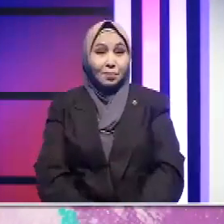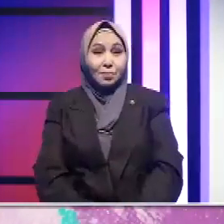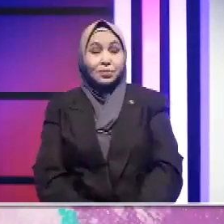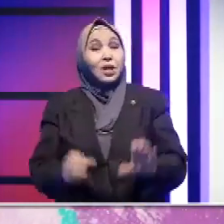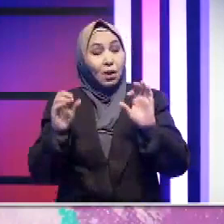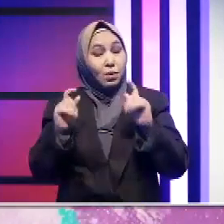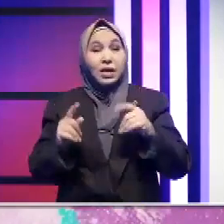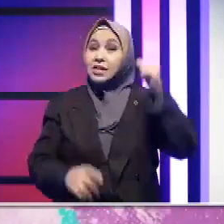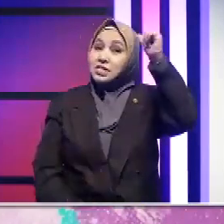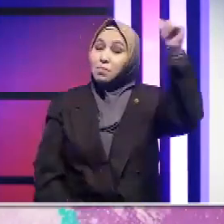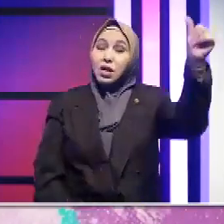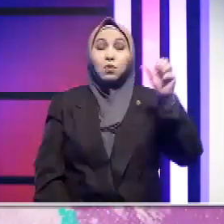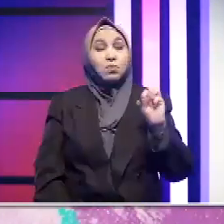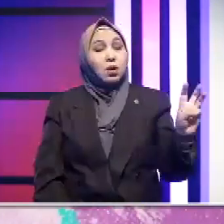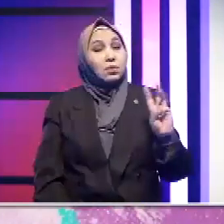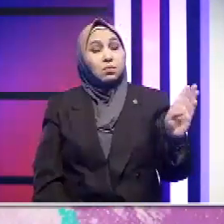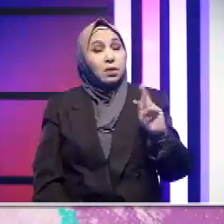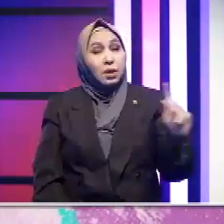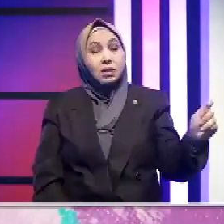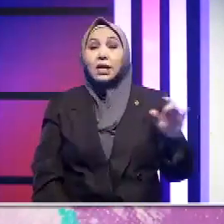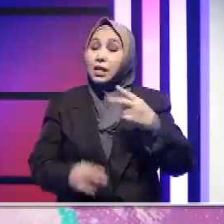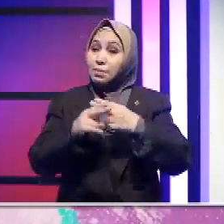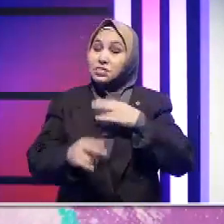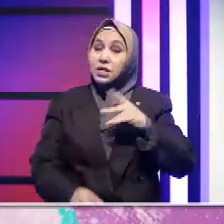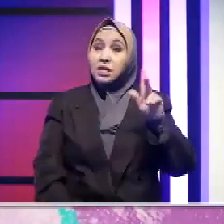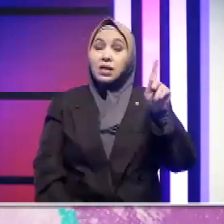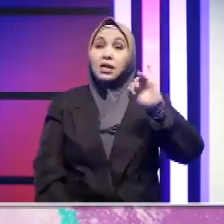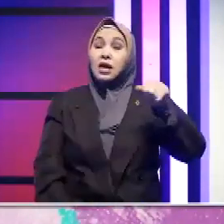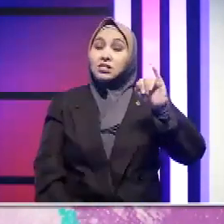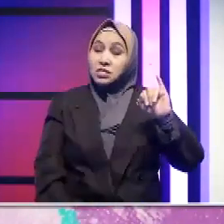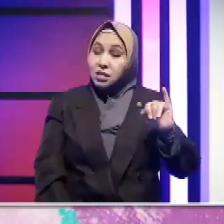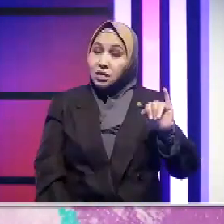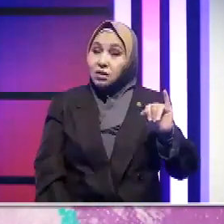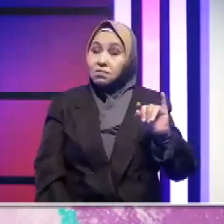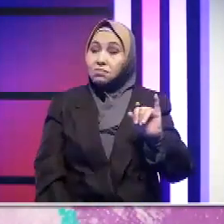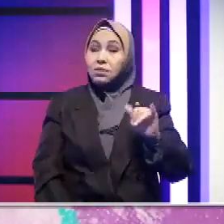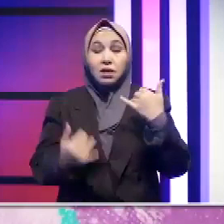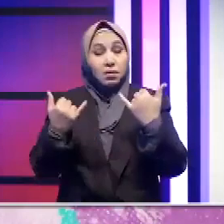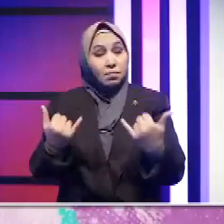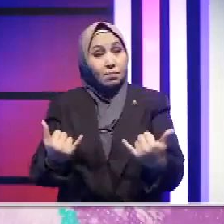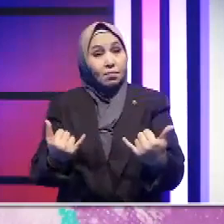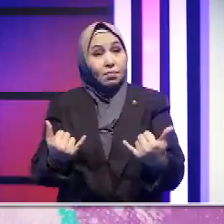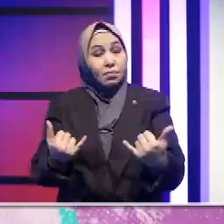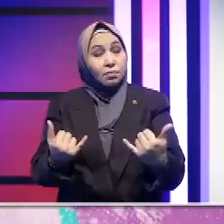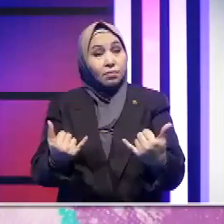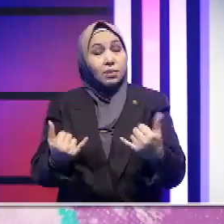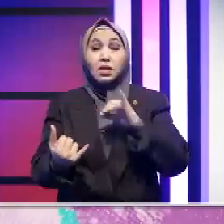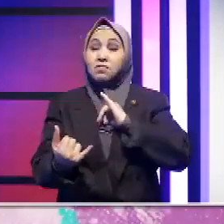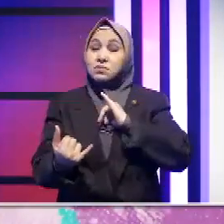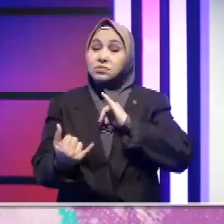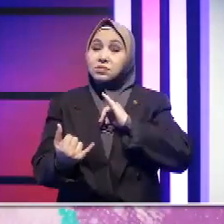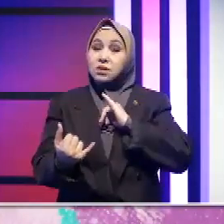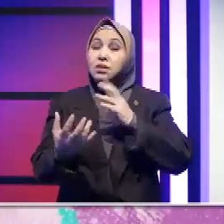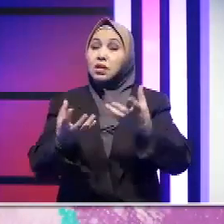Hai Oke Assalamualaikum warahmatullahi wabarakatuh nama saya kasih ah ah sekarang jadi saya mau